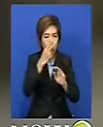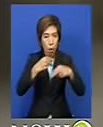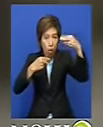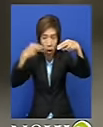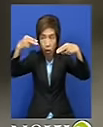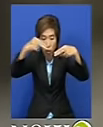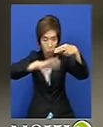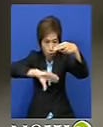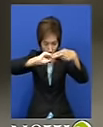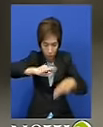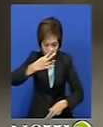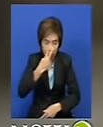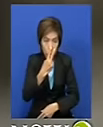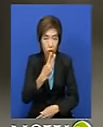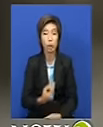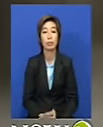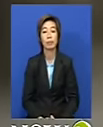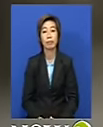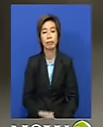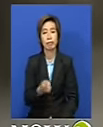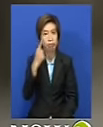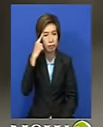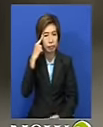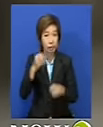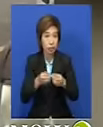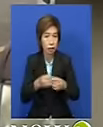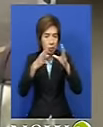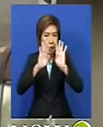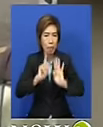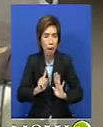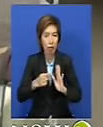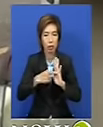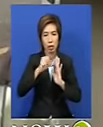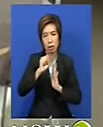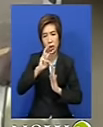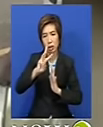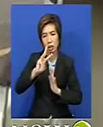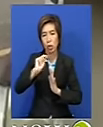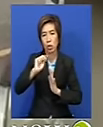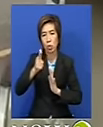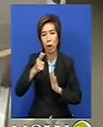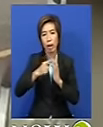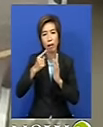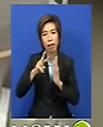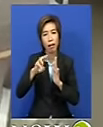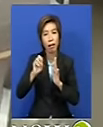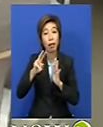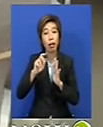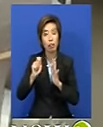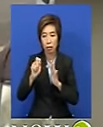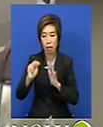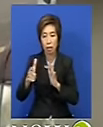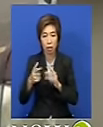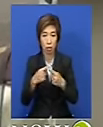อบกันไปด้วยครับ ครับเบื้องต้นคาดว่าเป็นระเบิดแสวงเครื่องยังไม่ได้รับการยืนยันเรื่องนี้อย่างชัดเจนต้องรอหน่วยง